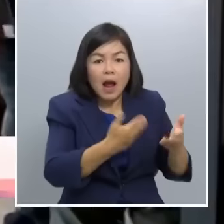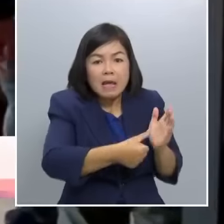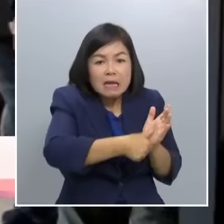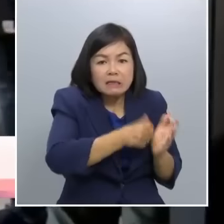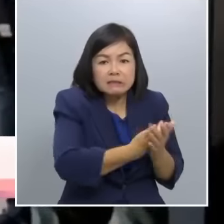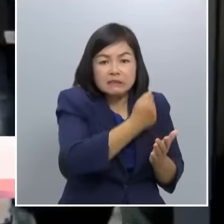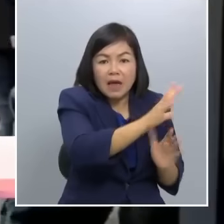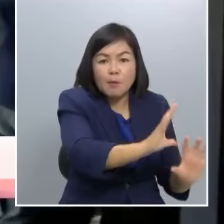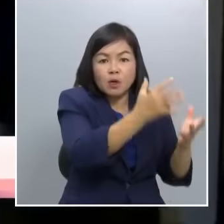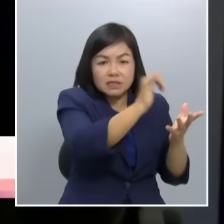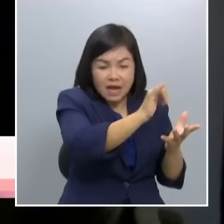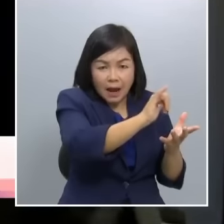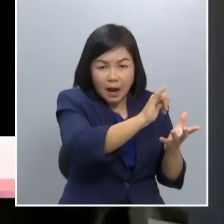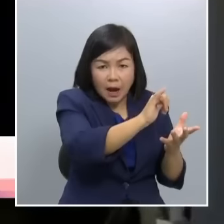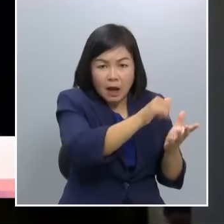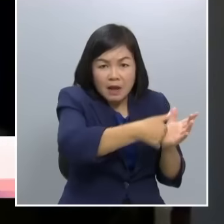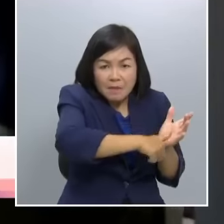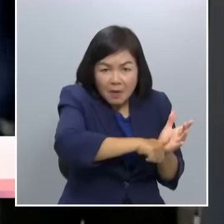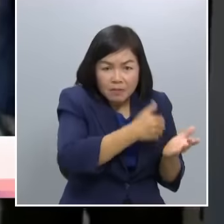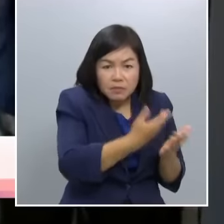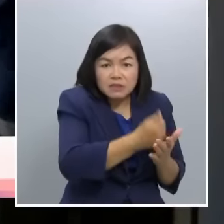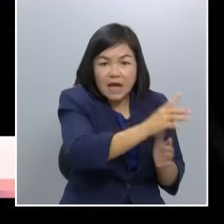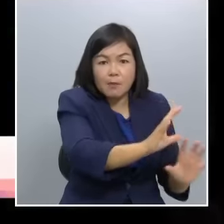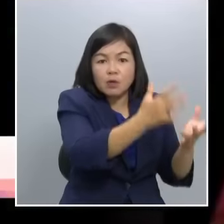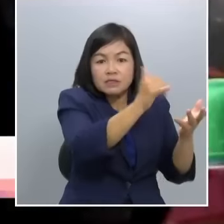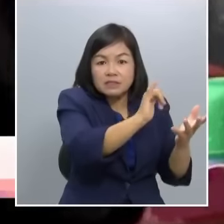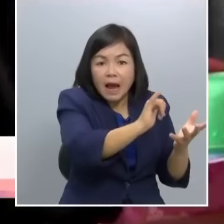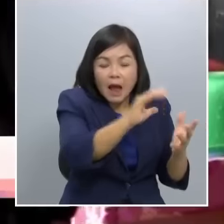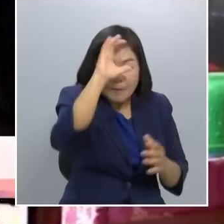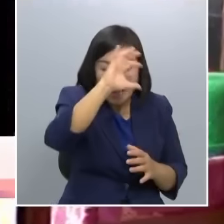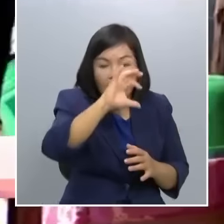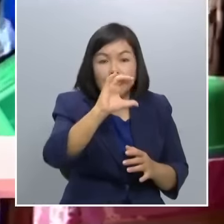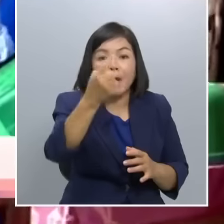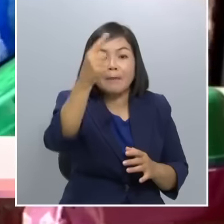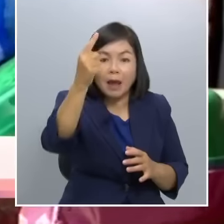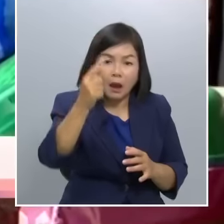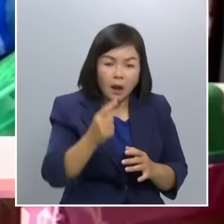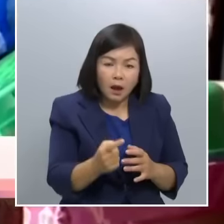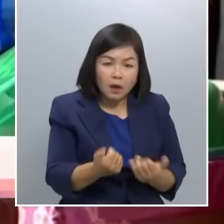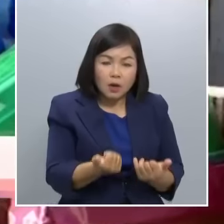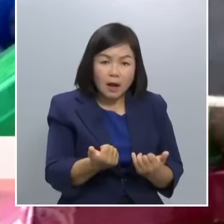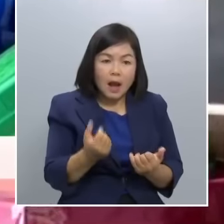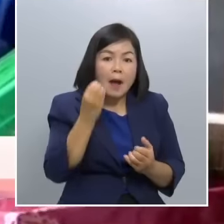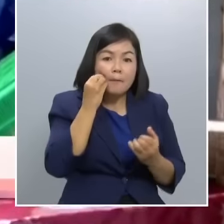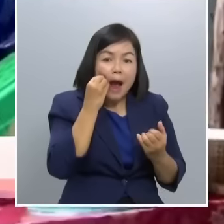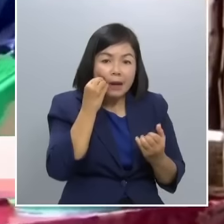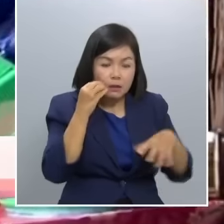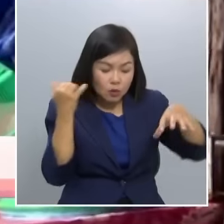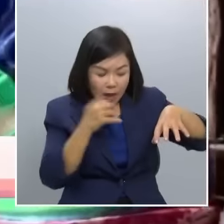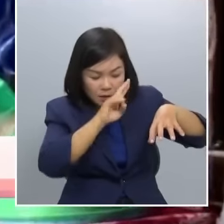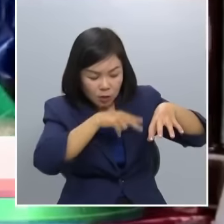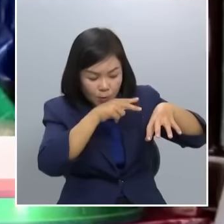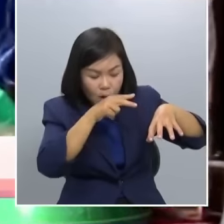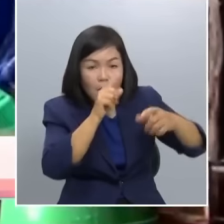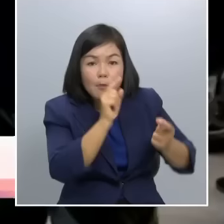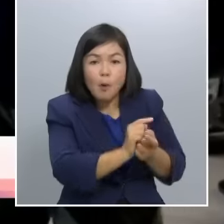อยู่ค้างเงินอยู่คุณผู้ชมครับก็เลยไปเอาที่อื่นมาโดยภายในบ้านครับคณผู้ชมครับหลังจากตำรวจลงนะฮะไปพบ